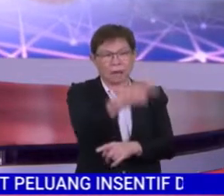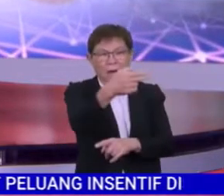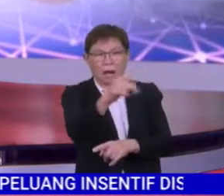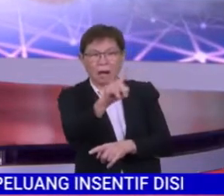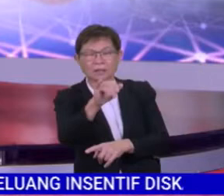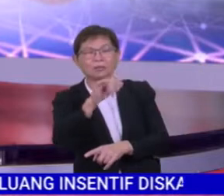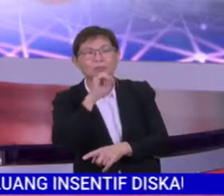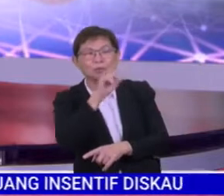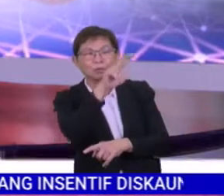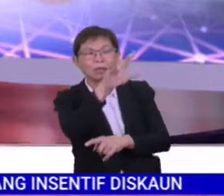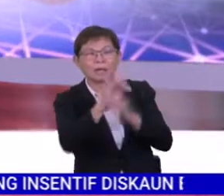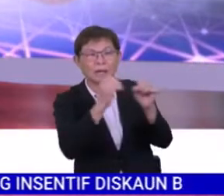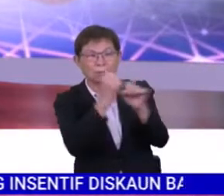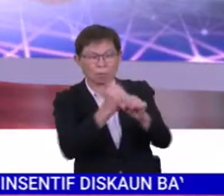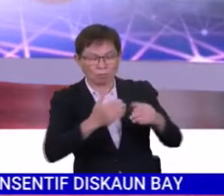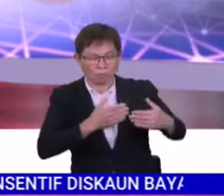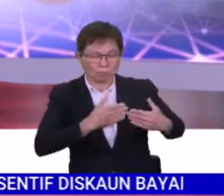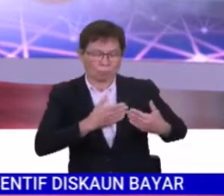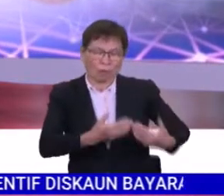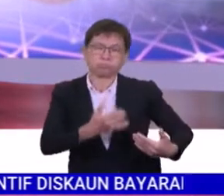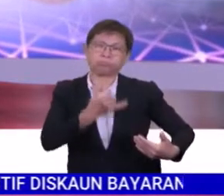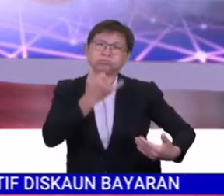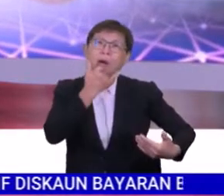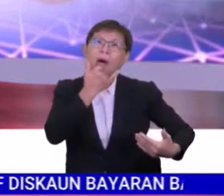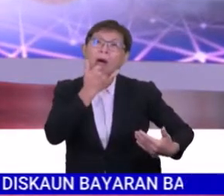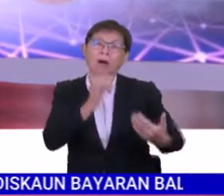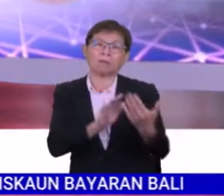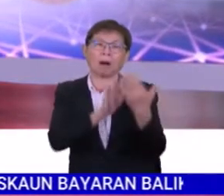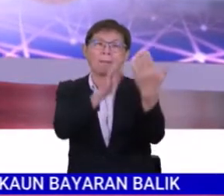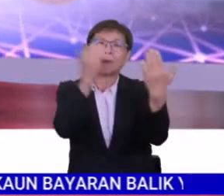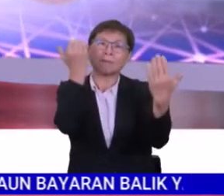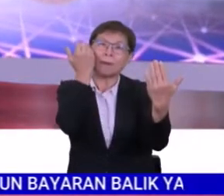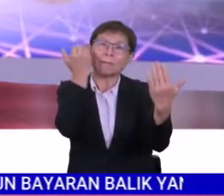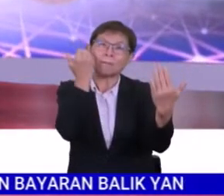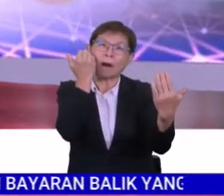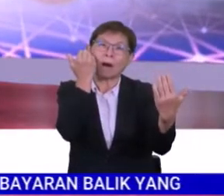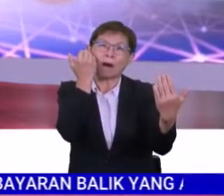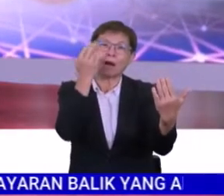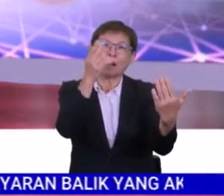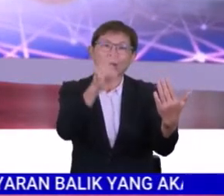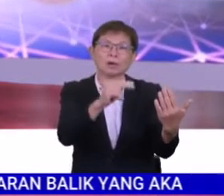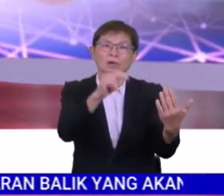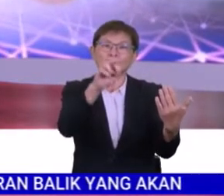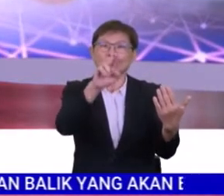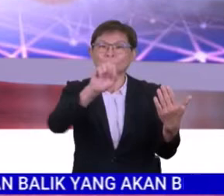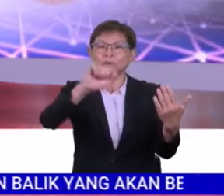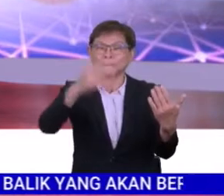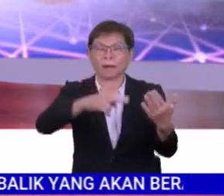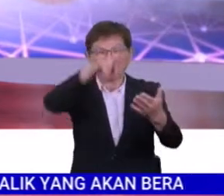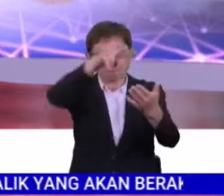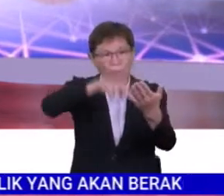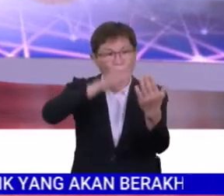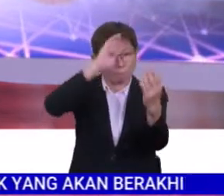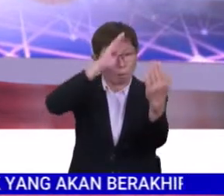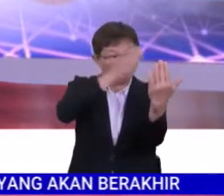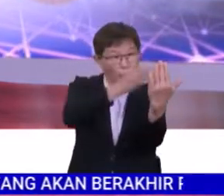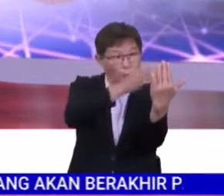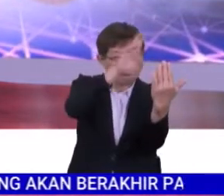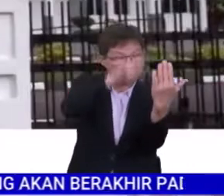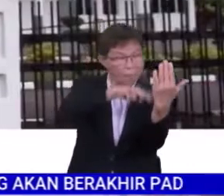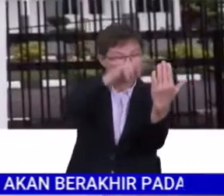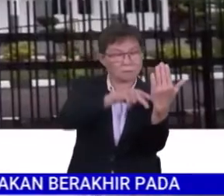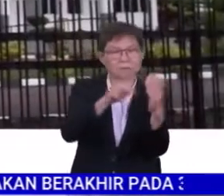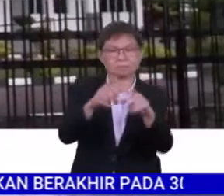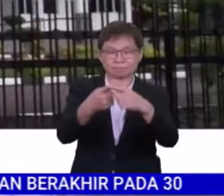38 tahun membuat Pengakuan itu dihadapan Hakim Rusia hujan selepas pertumbuhan dibacakan secara berasingan